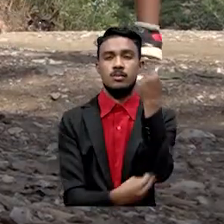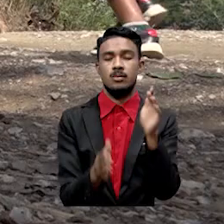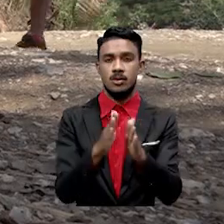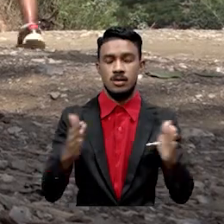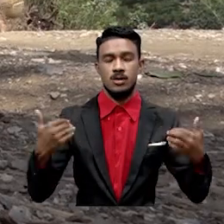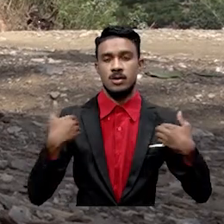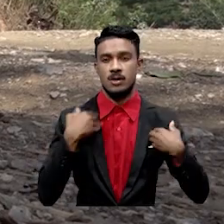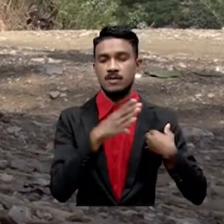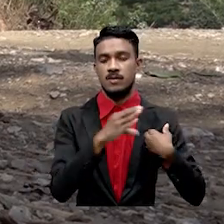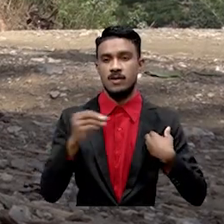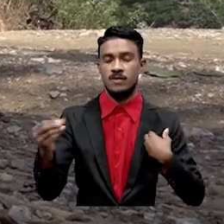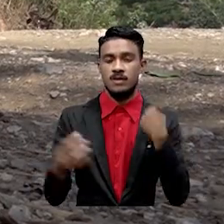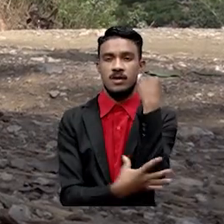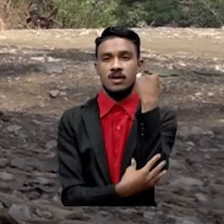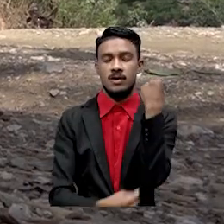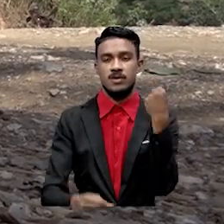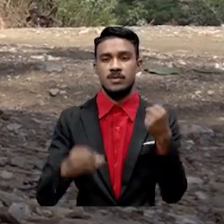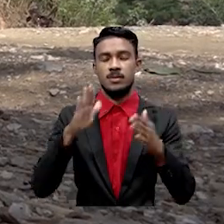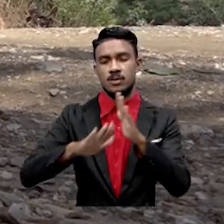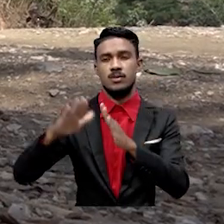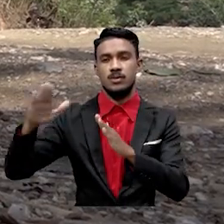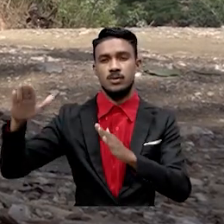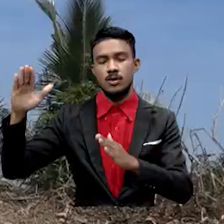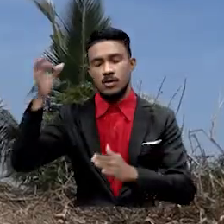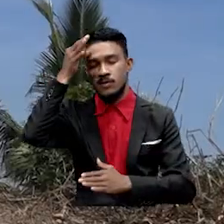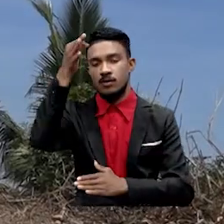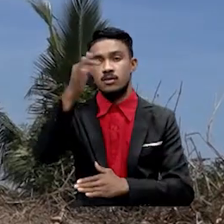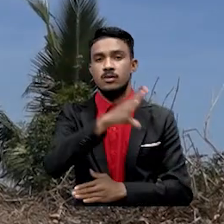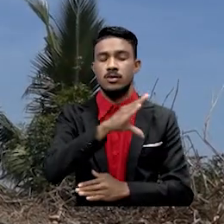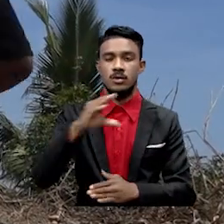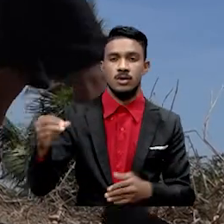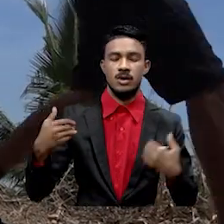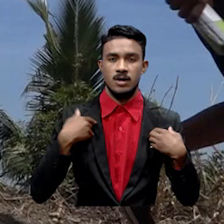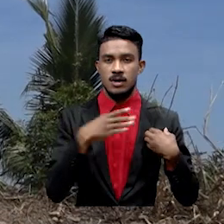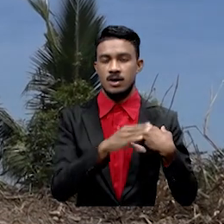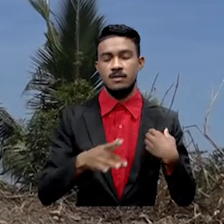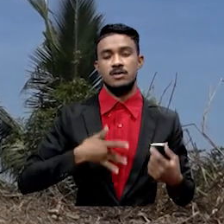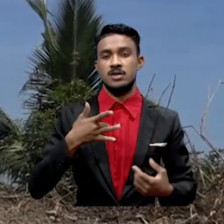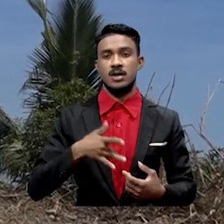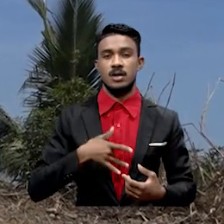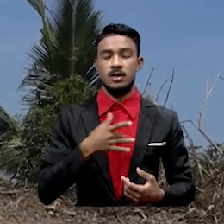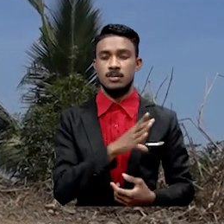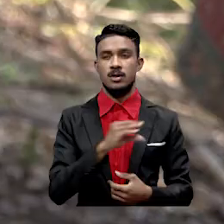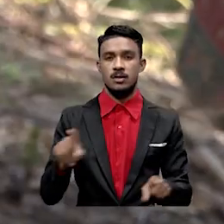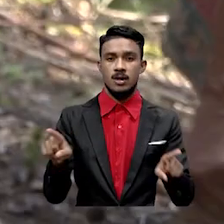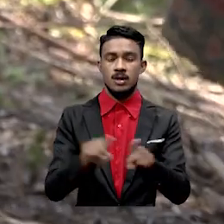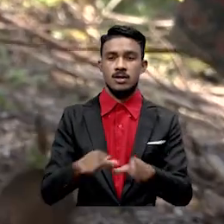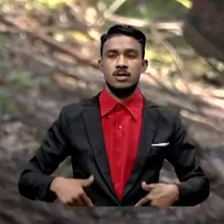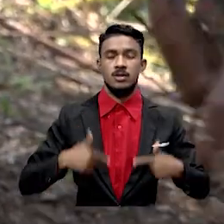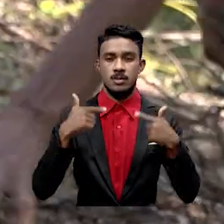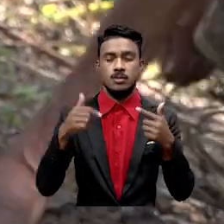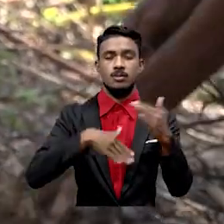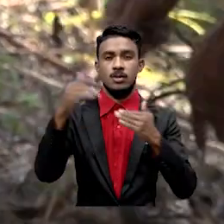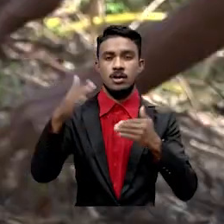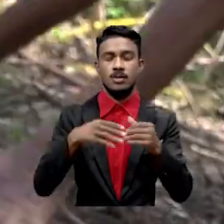ida ne hamosu kiak intergerasaun. Problema kiak, desigualdade, sentimento marginalizado no dar hum husi problema